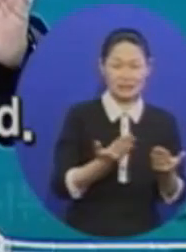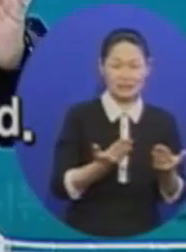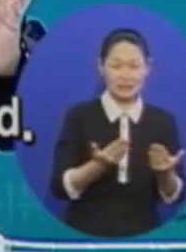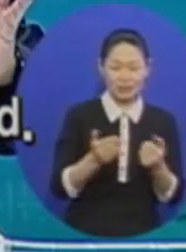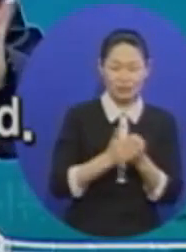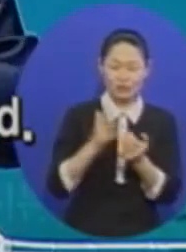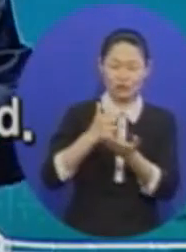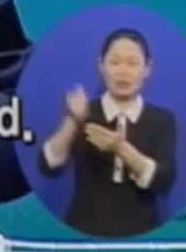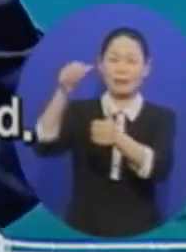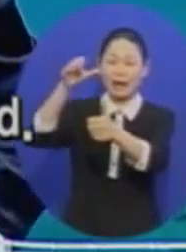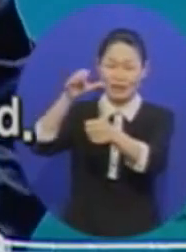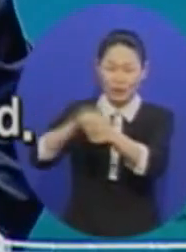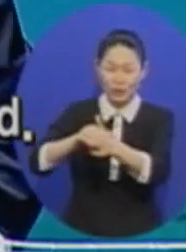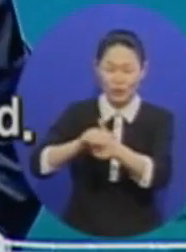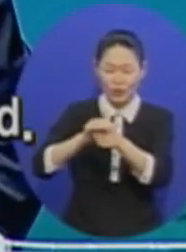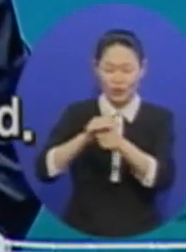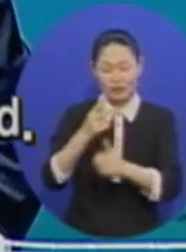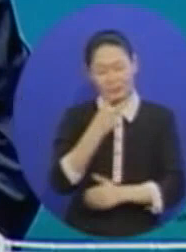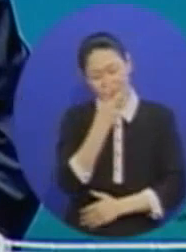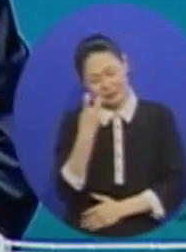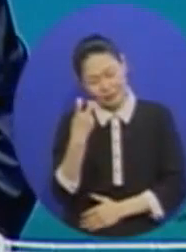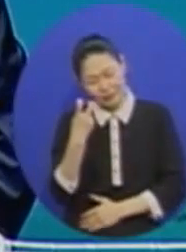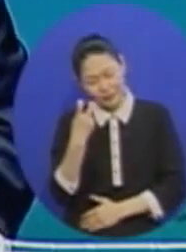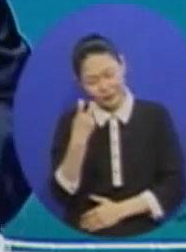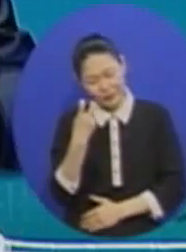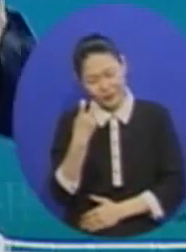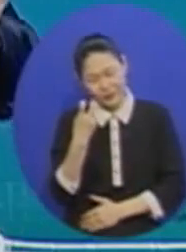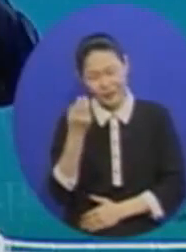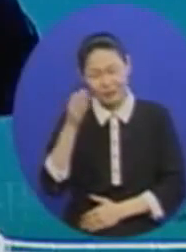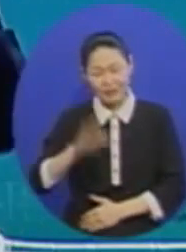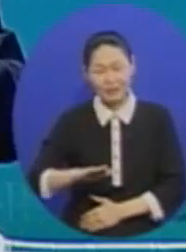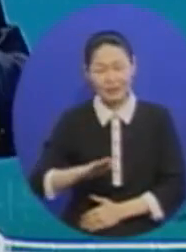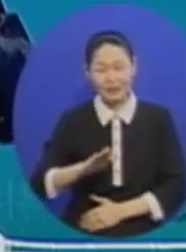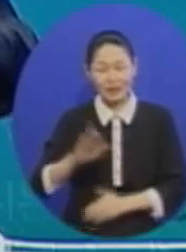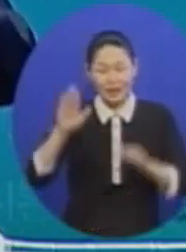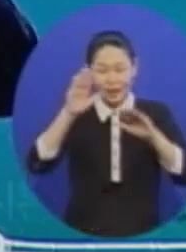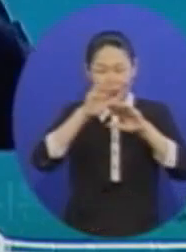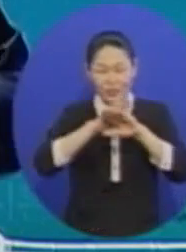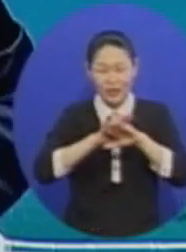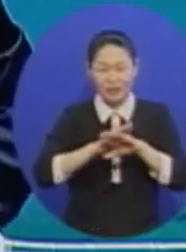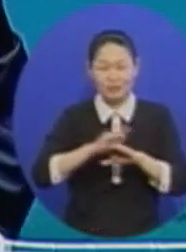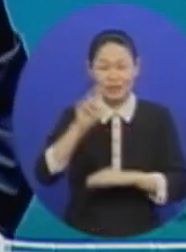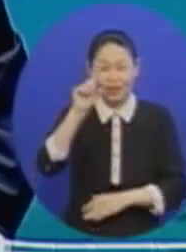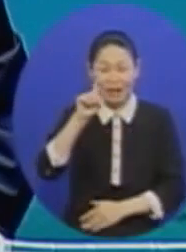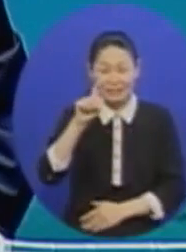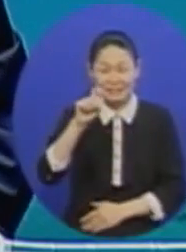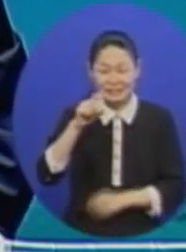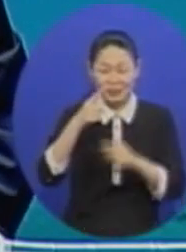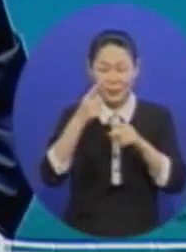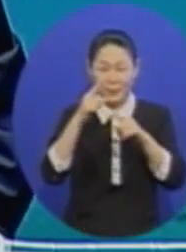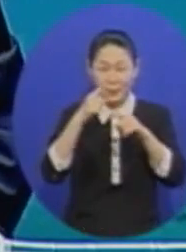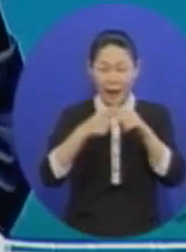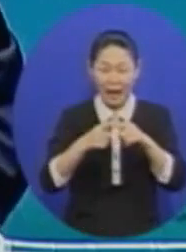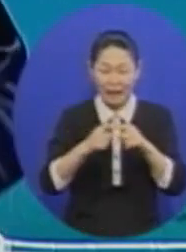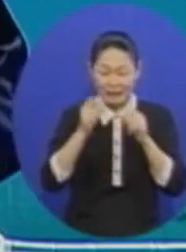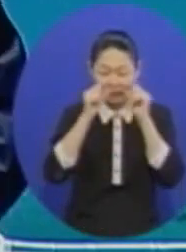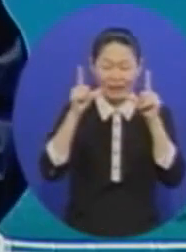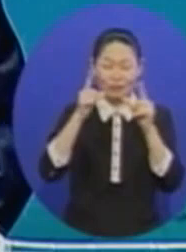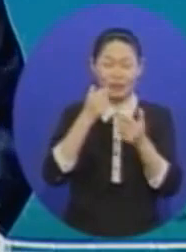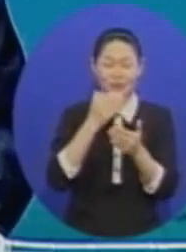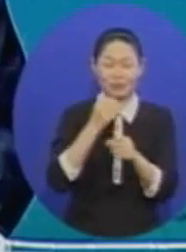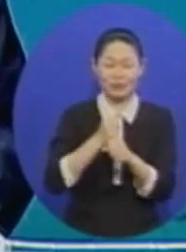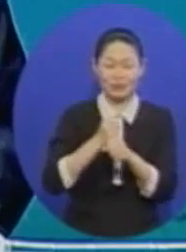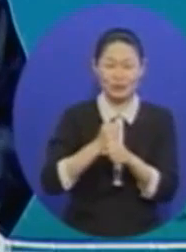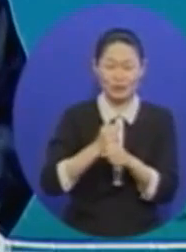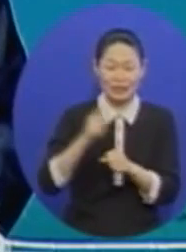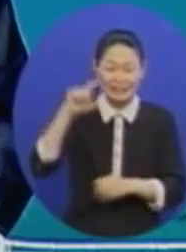맡기고 그리고 잠은 들었는데 아예 11시 반에 깨 오시고 한 집안의 깨 우시고 그 왜 말씀을 또 그때